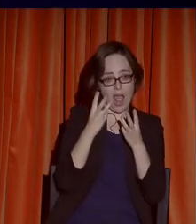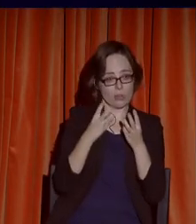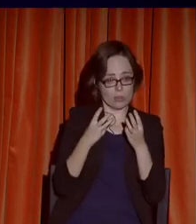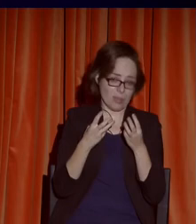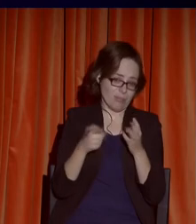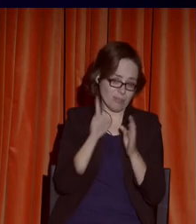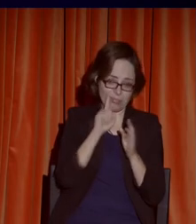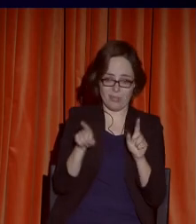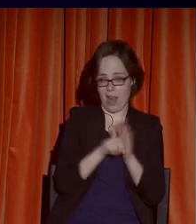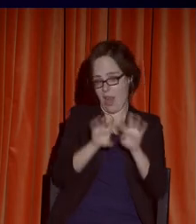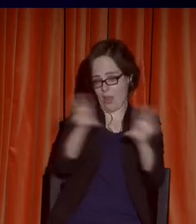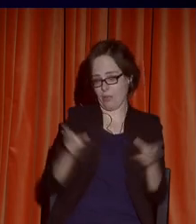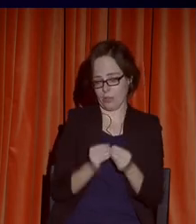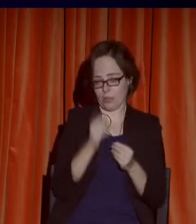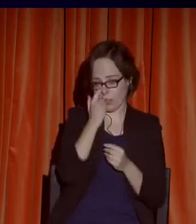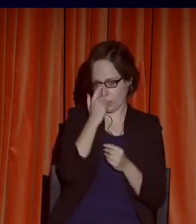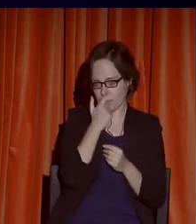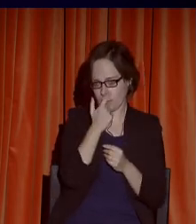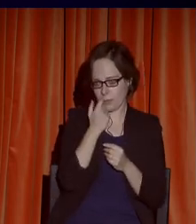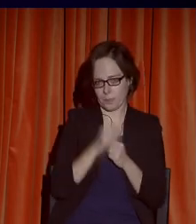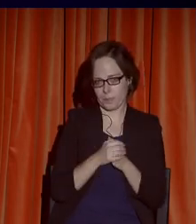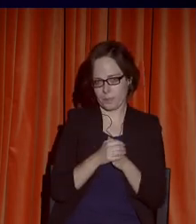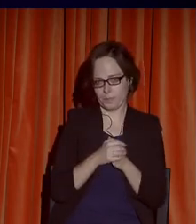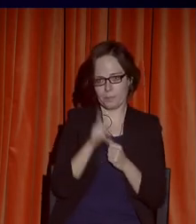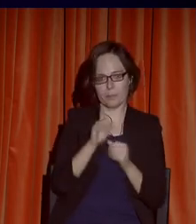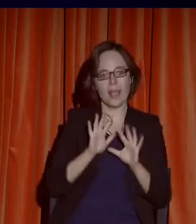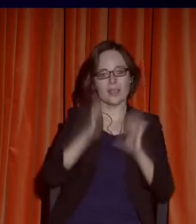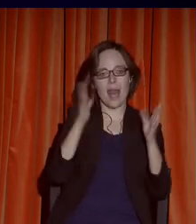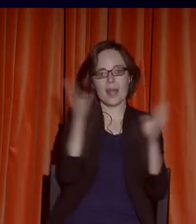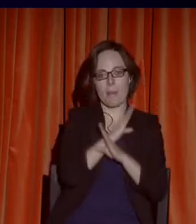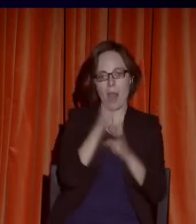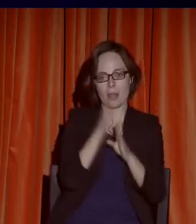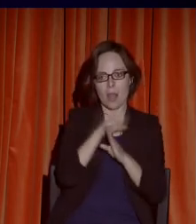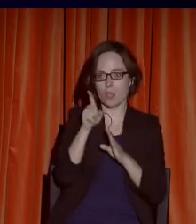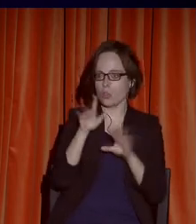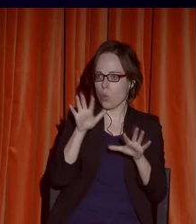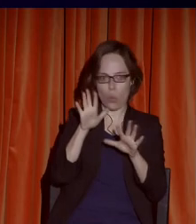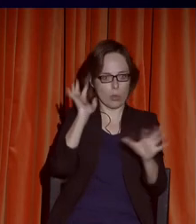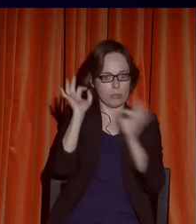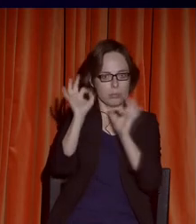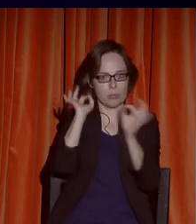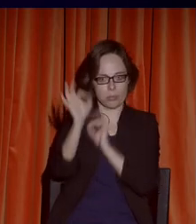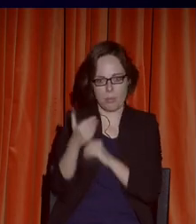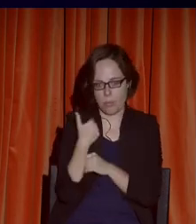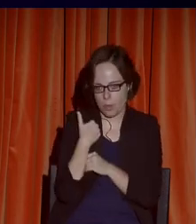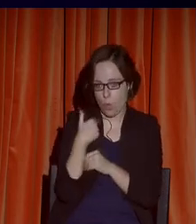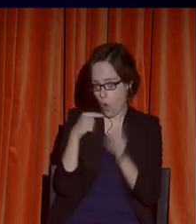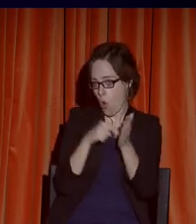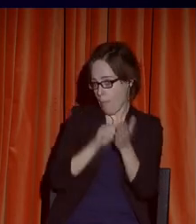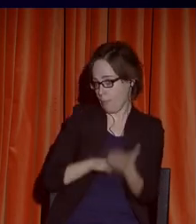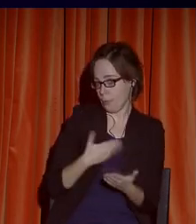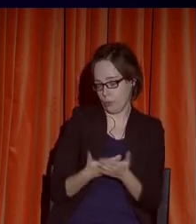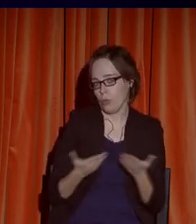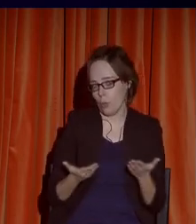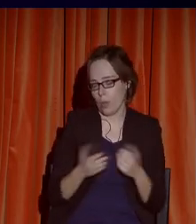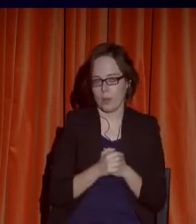wszystkich. I to, jak głośno było o strajkach klimatycznych, choćby, jest tego doskonałym